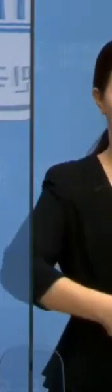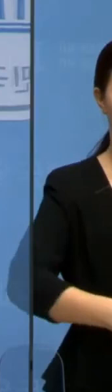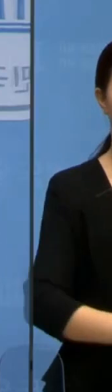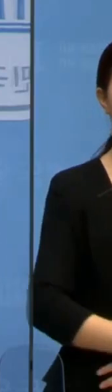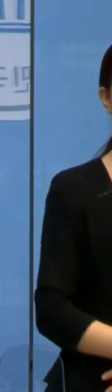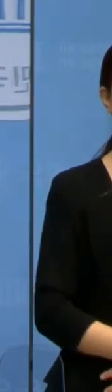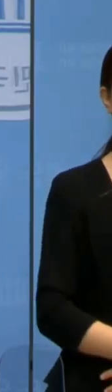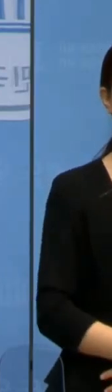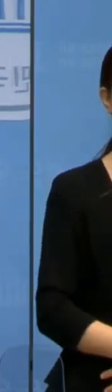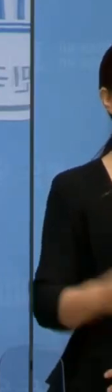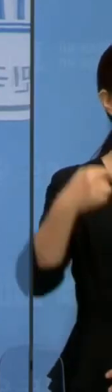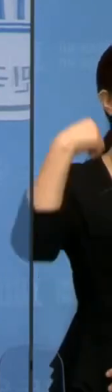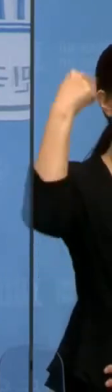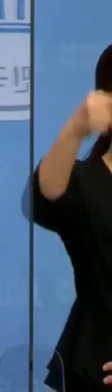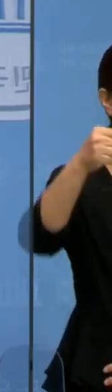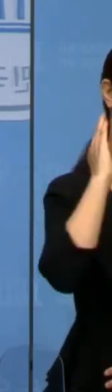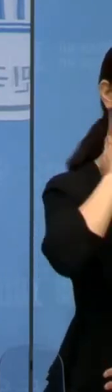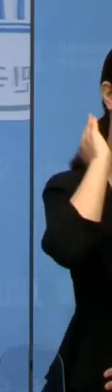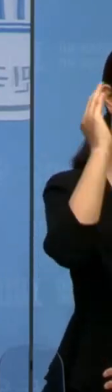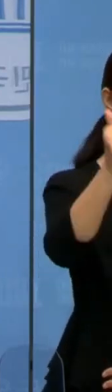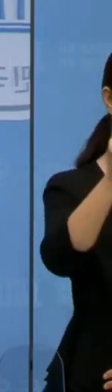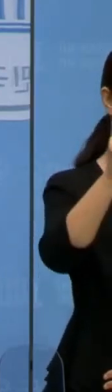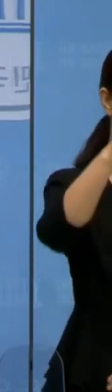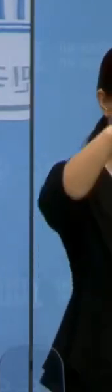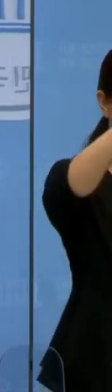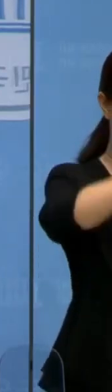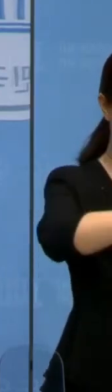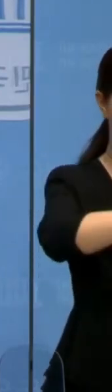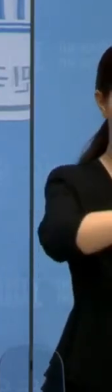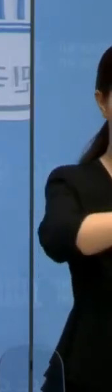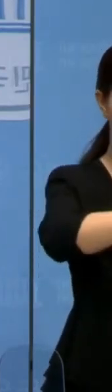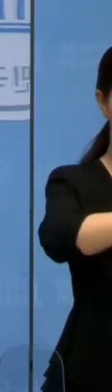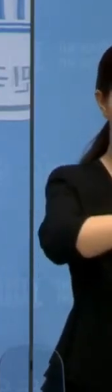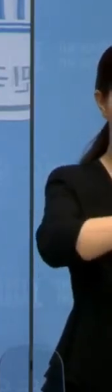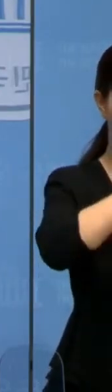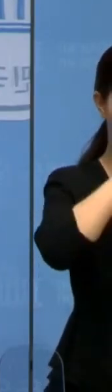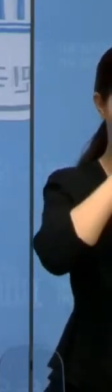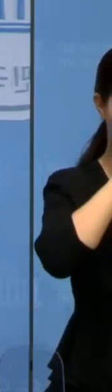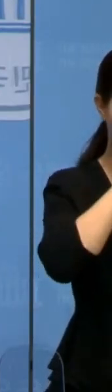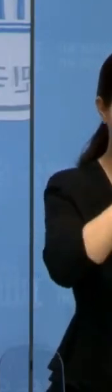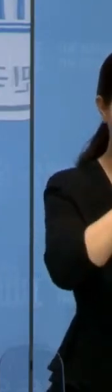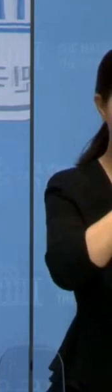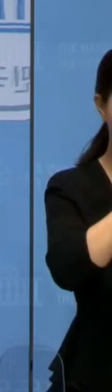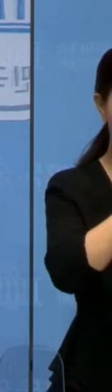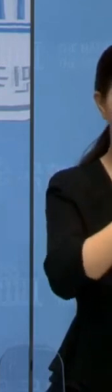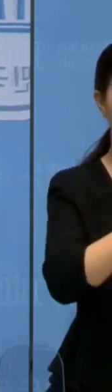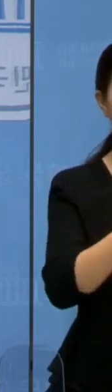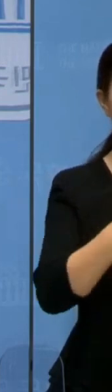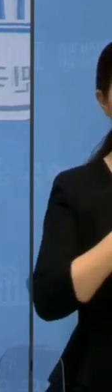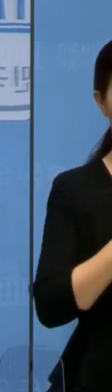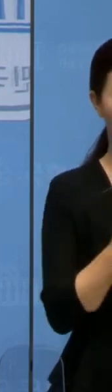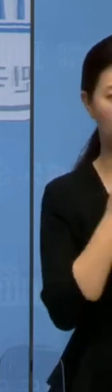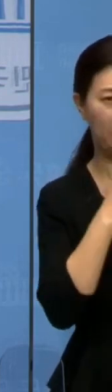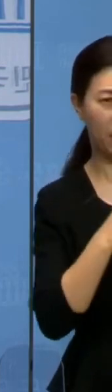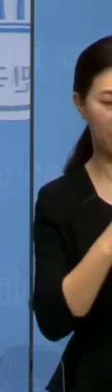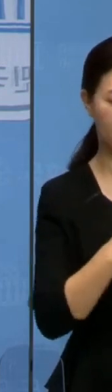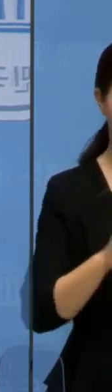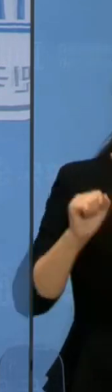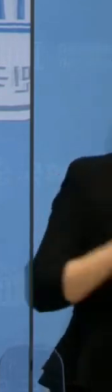다음 대선, 갱기를 앞세운 단독 드리블로 승리하기 어렵습니다.